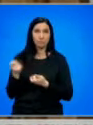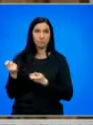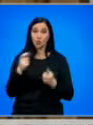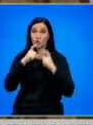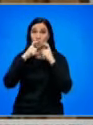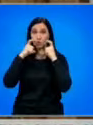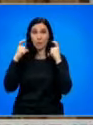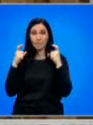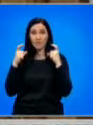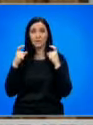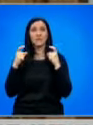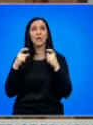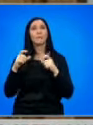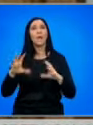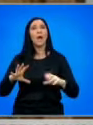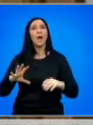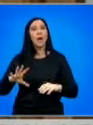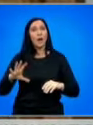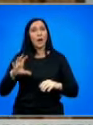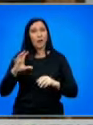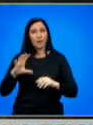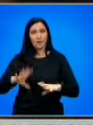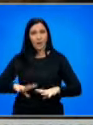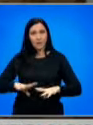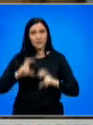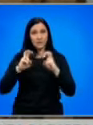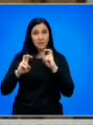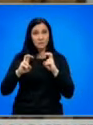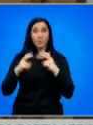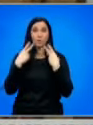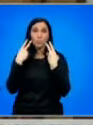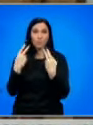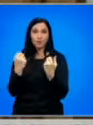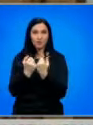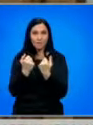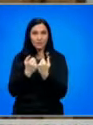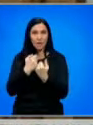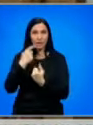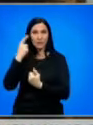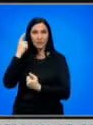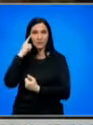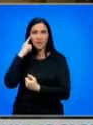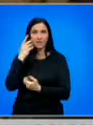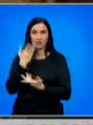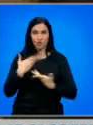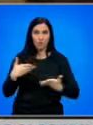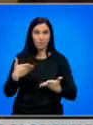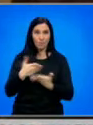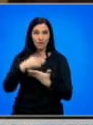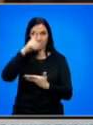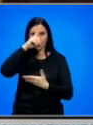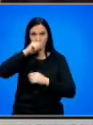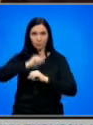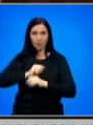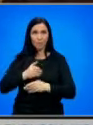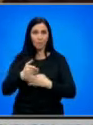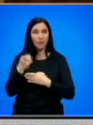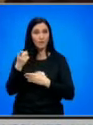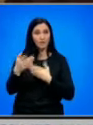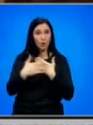на маски в градския транспорт, най-вече в публичните места. Знаете, че ние помагаме, Столичната община помага в